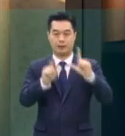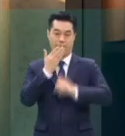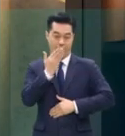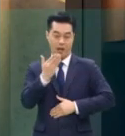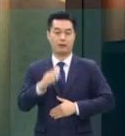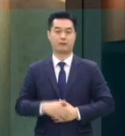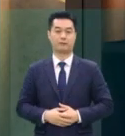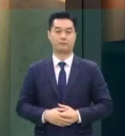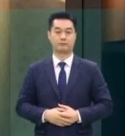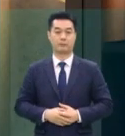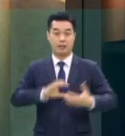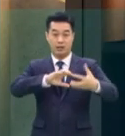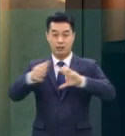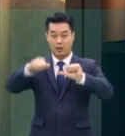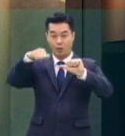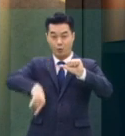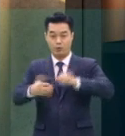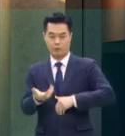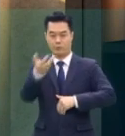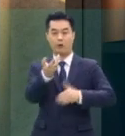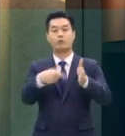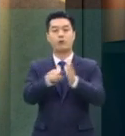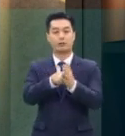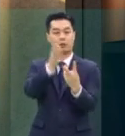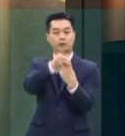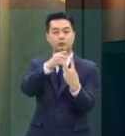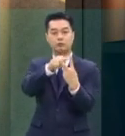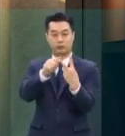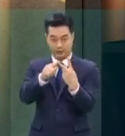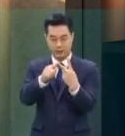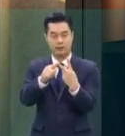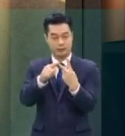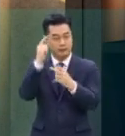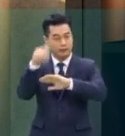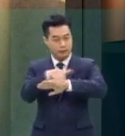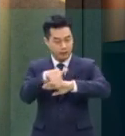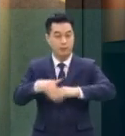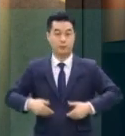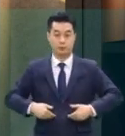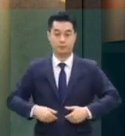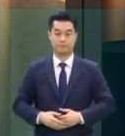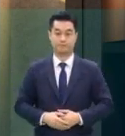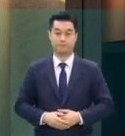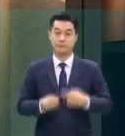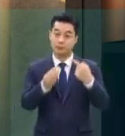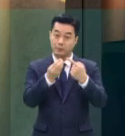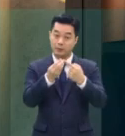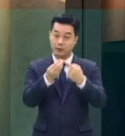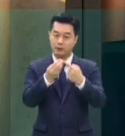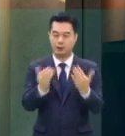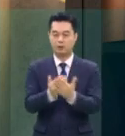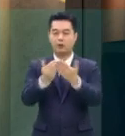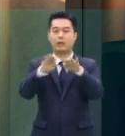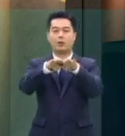이러한 3개의 5강 으로 가기 위해서는 두 가지 성장 전략이 필요합니다 먼저 공정성